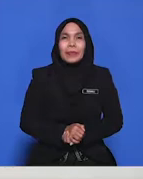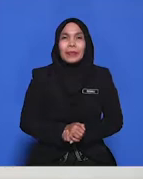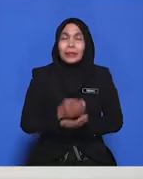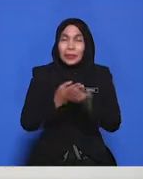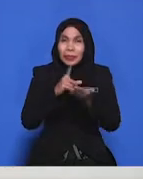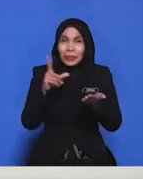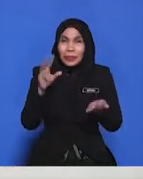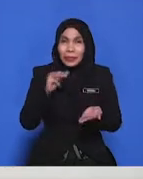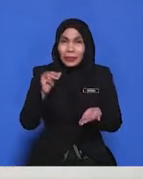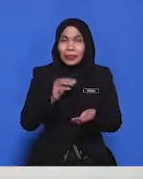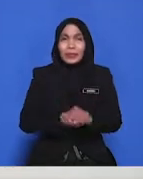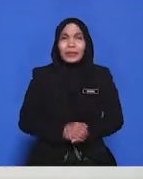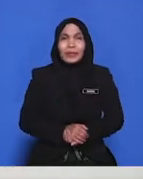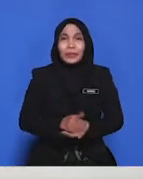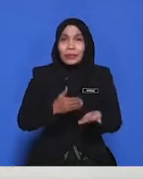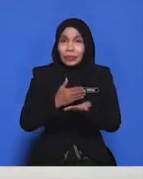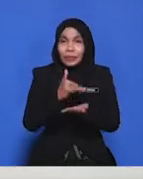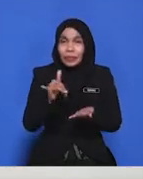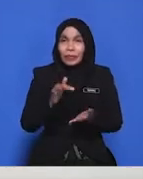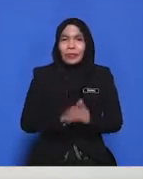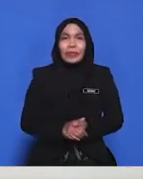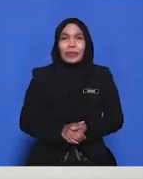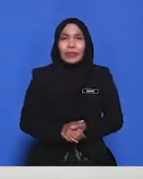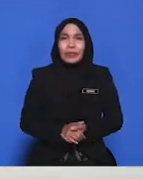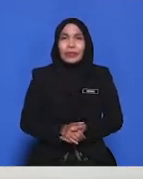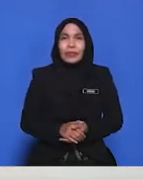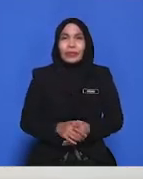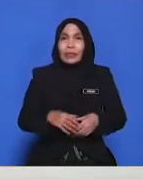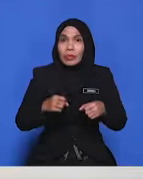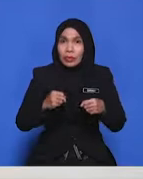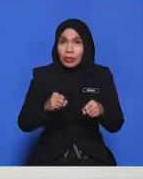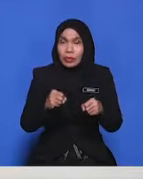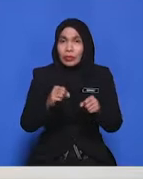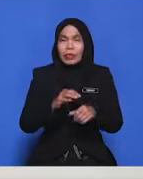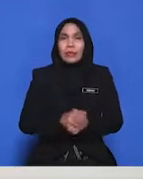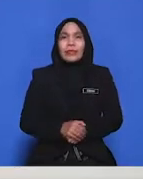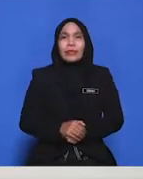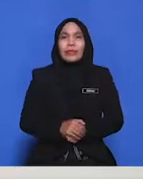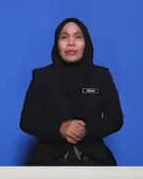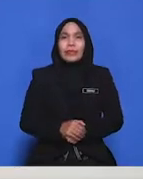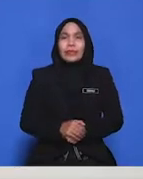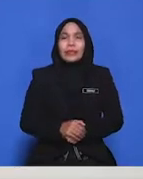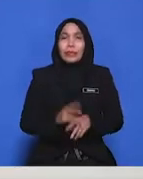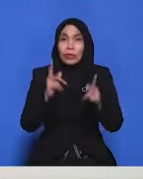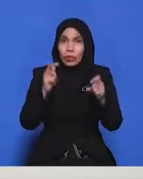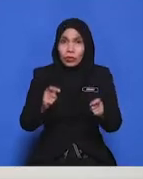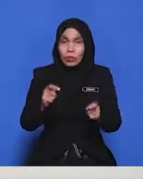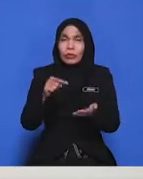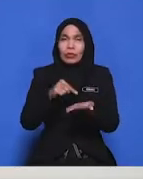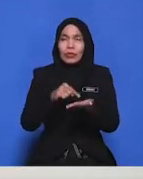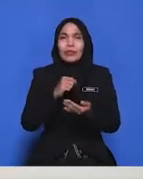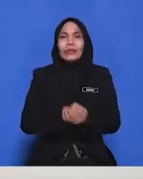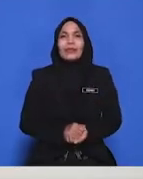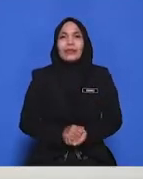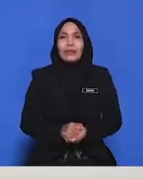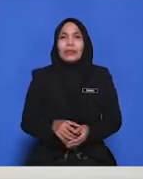Baiklah murid-murid, seterusnya kita lihat pula sumbangan As-Sayyid Jamaluddin Al-Afghani dalam